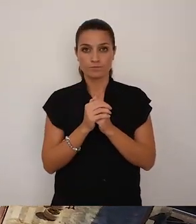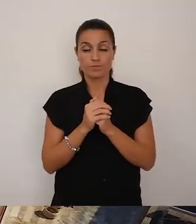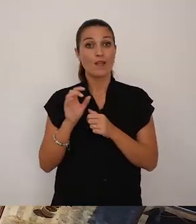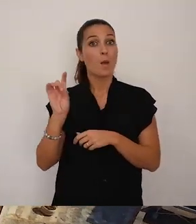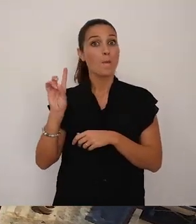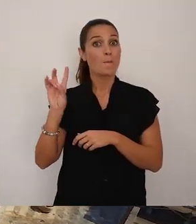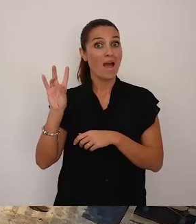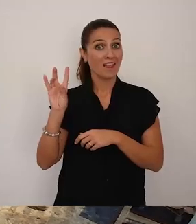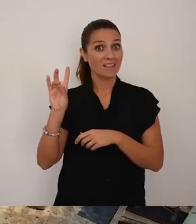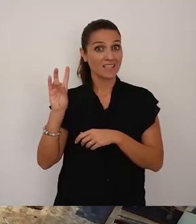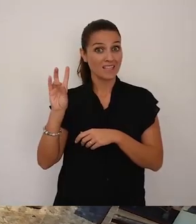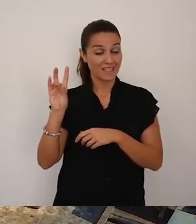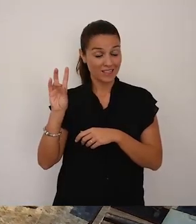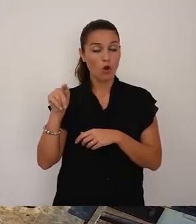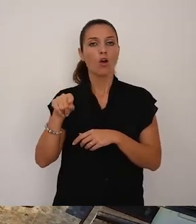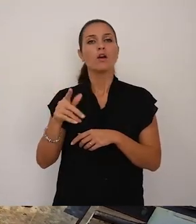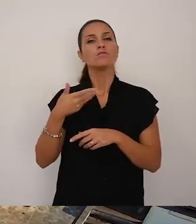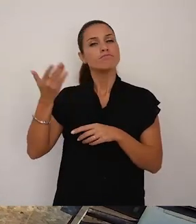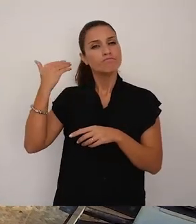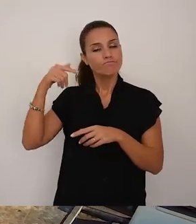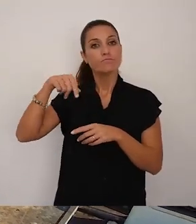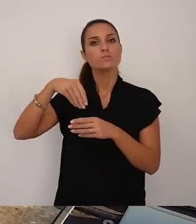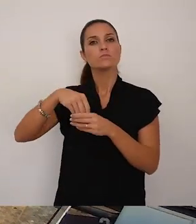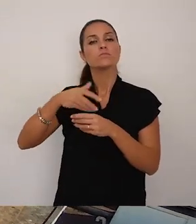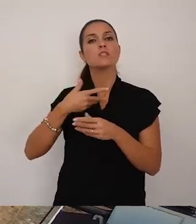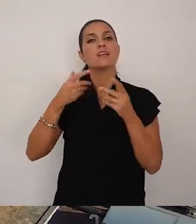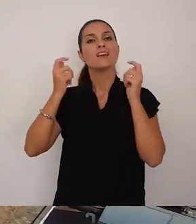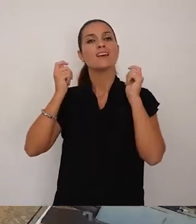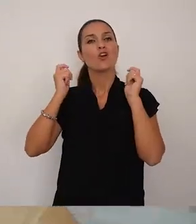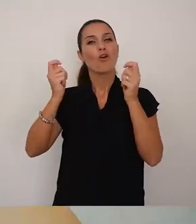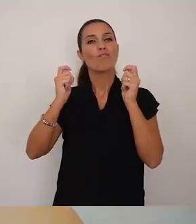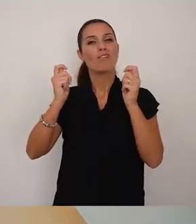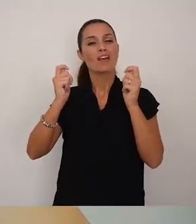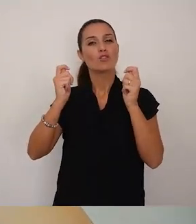Matino ha ospitato un importante convento dei padri predicatori.